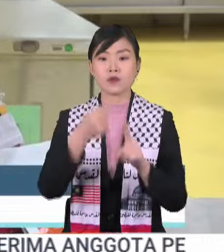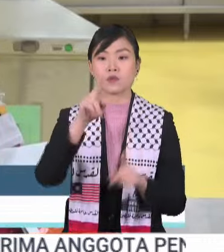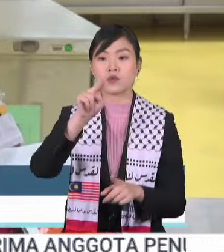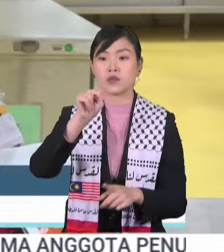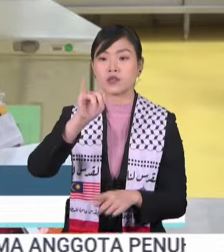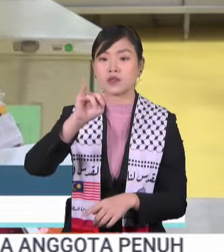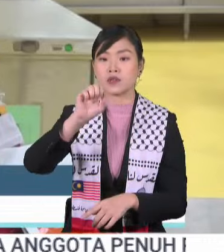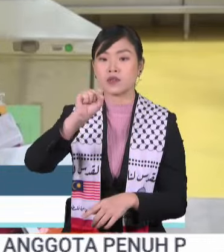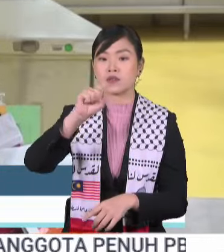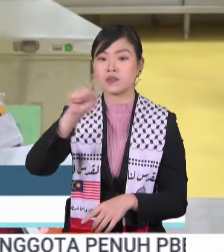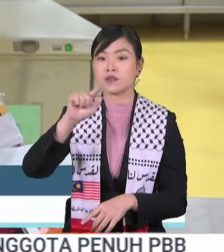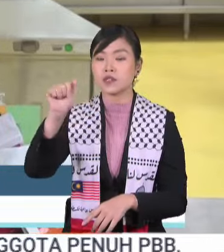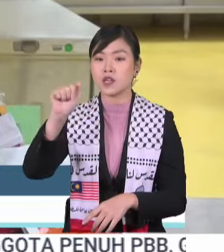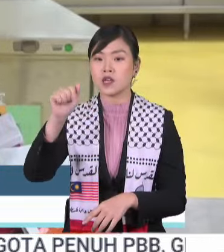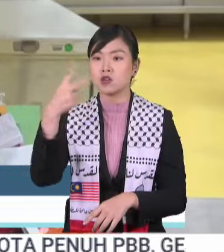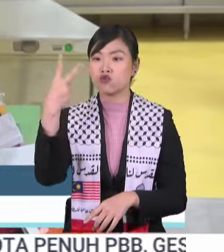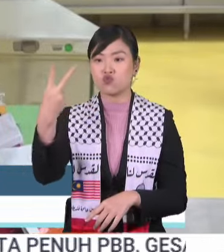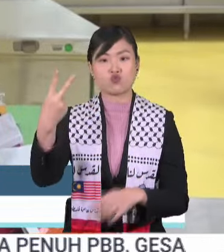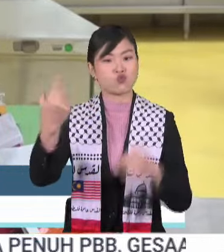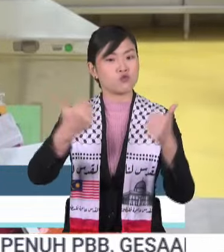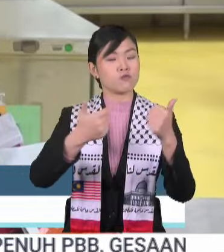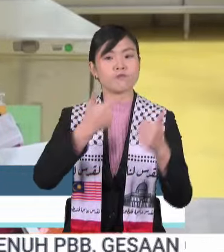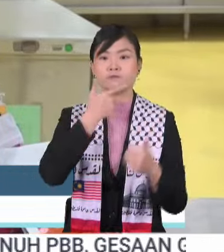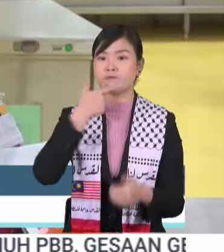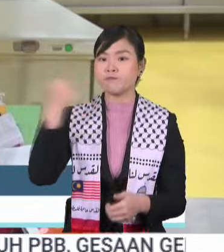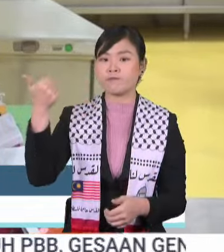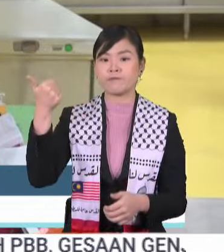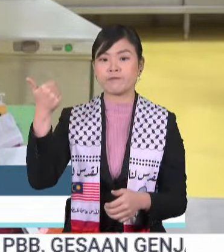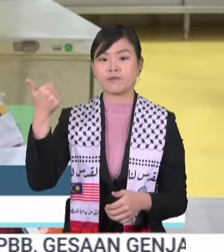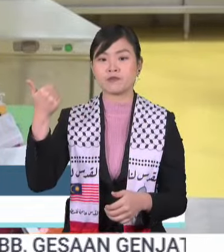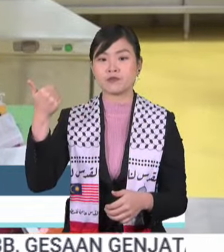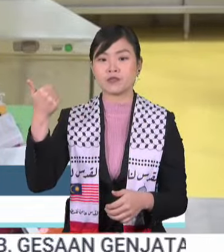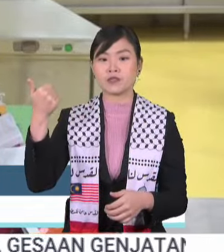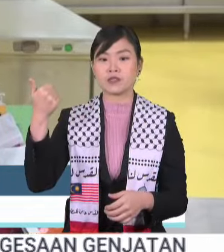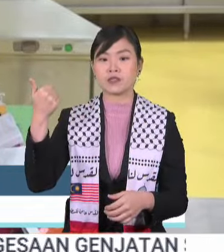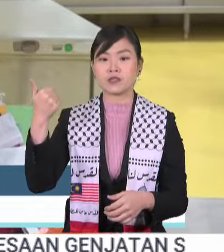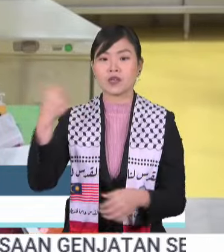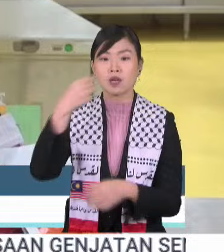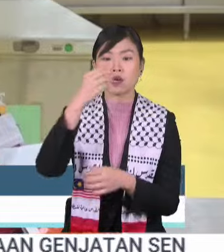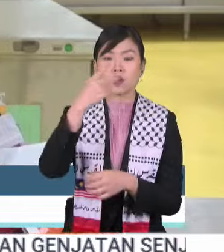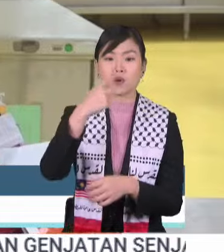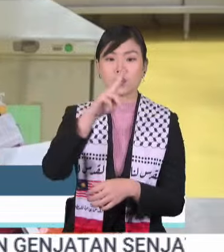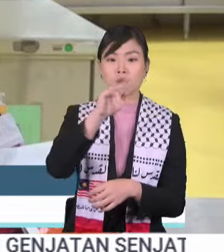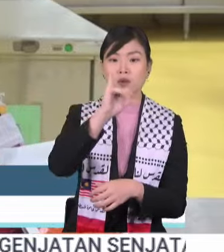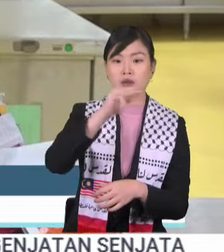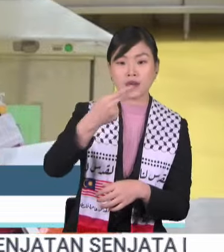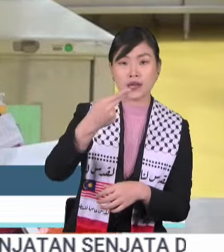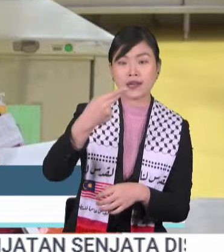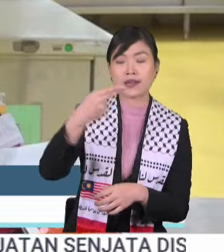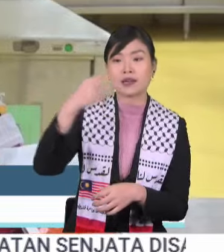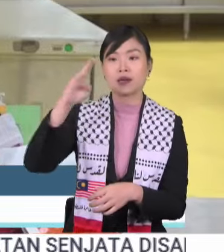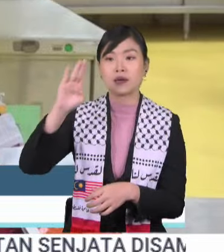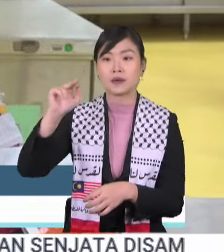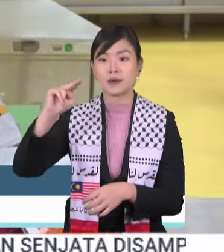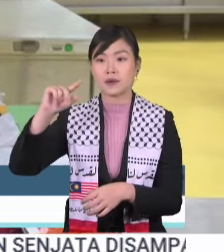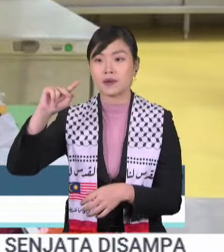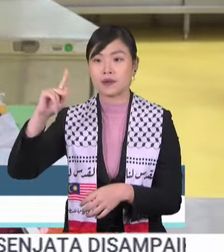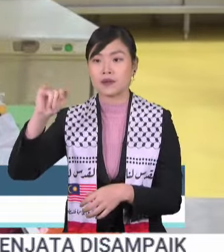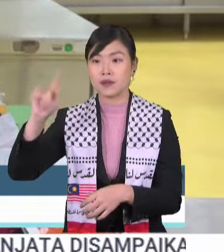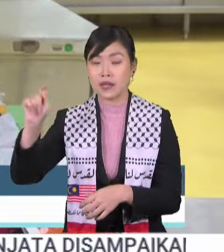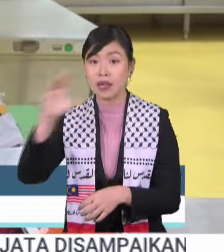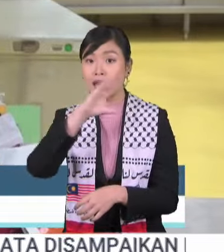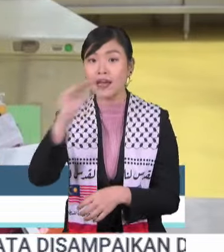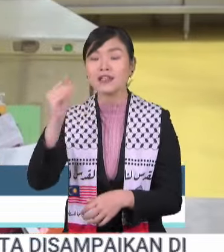antaranyaalah yang terbaik iaitu set bangkit potato bangkit dan juga lembayo